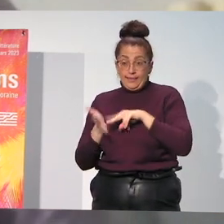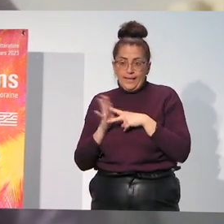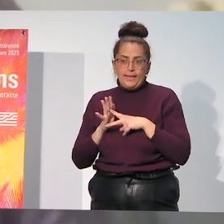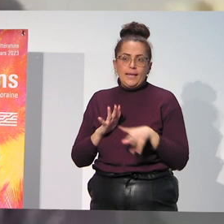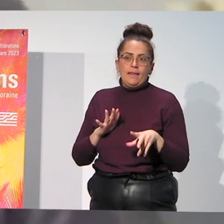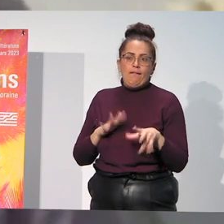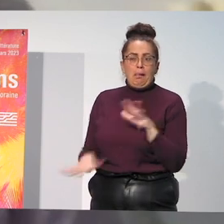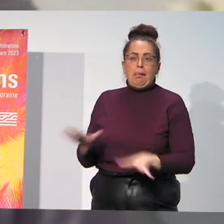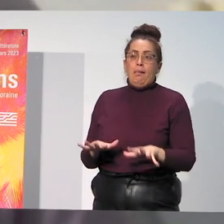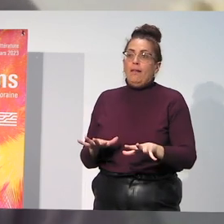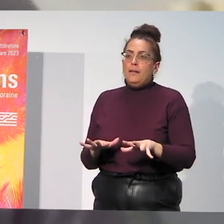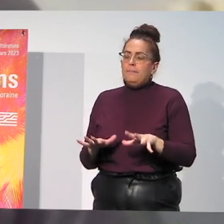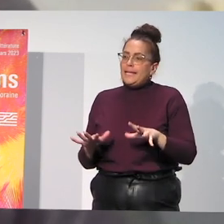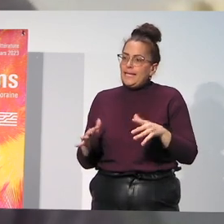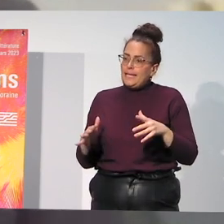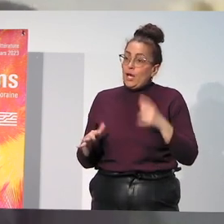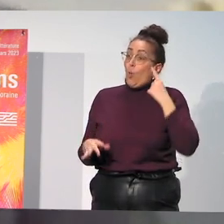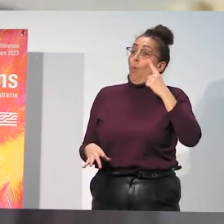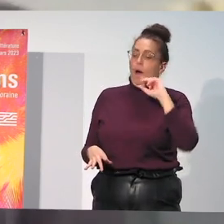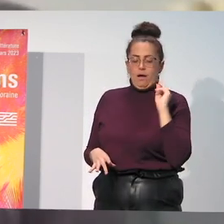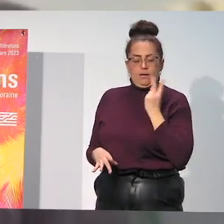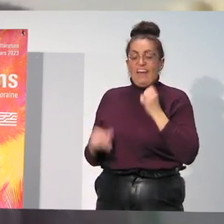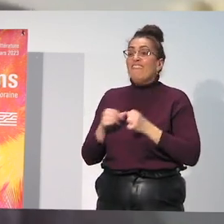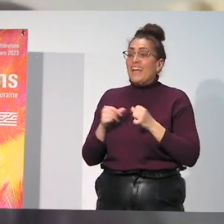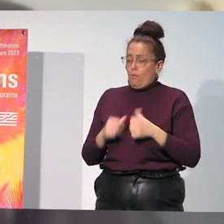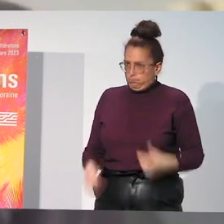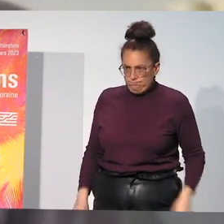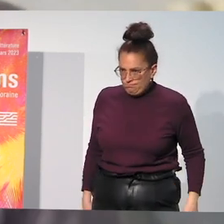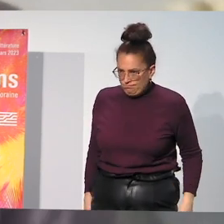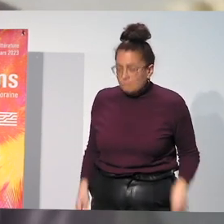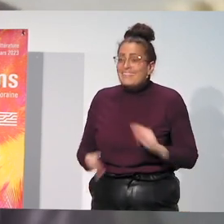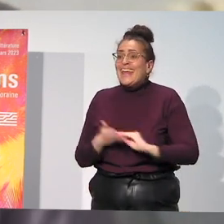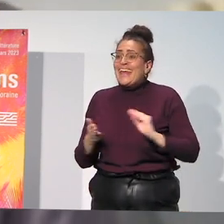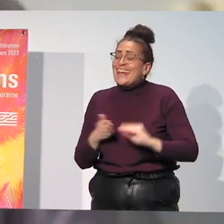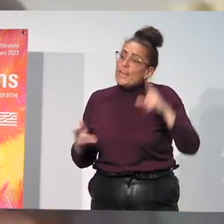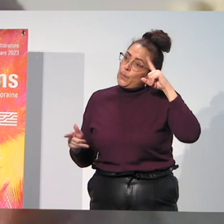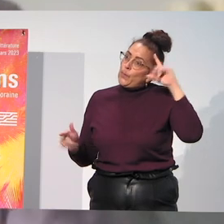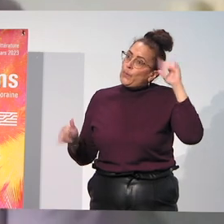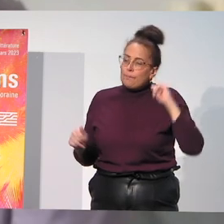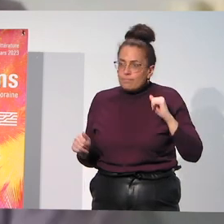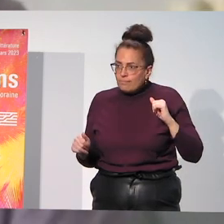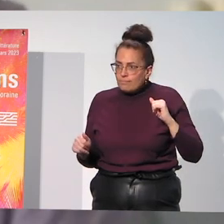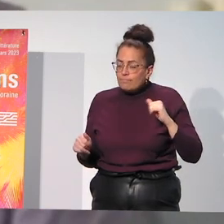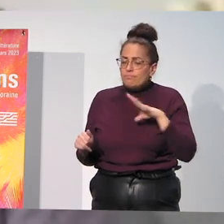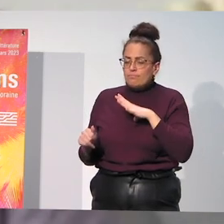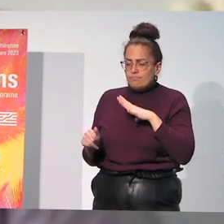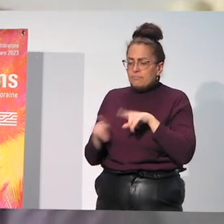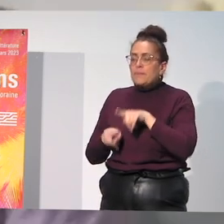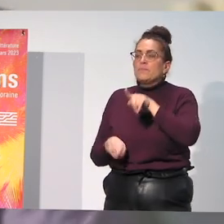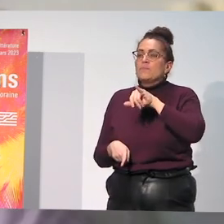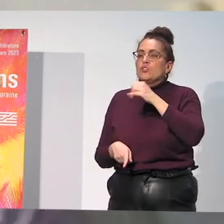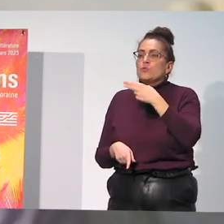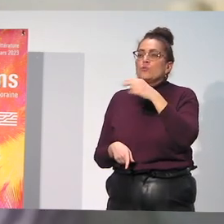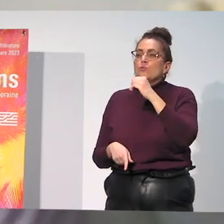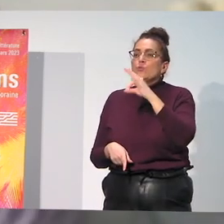lui-même ne se rend pas compte de ce qu'il fait tout à fait lorsqu'il est en train d'écrire son livre. Et il y a cette belle image de Giono que vous connaissez